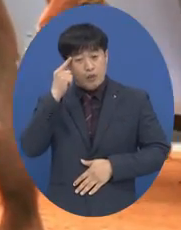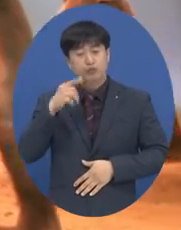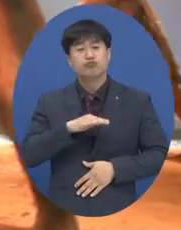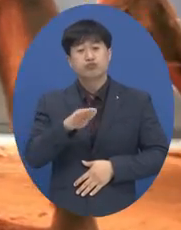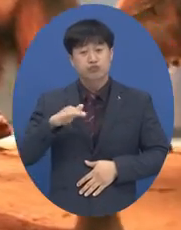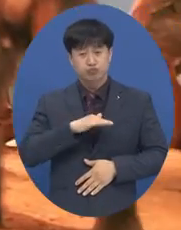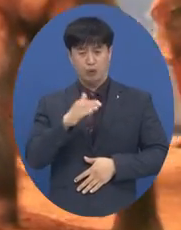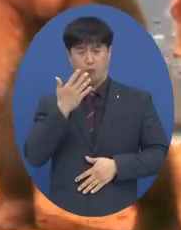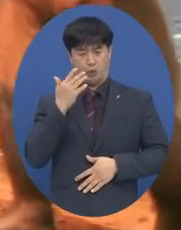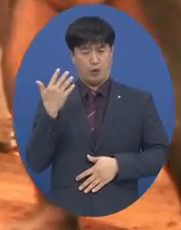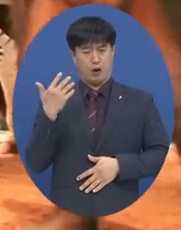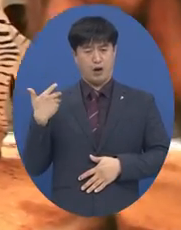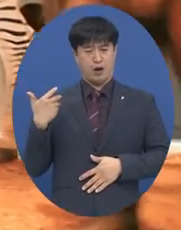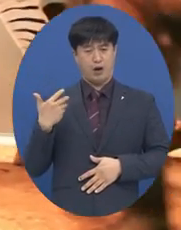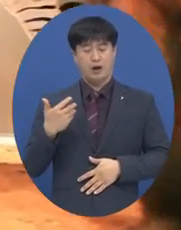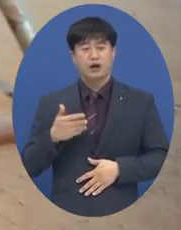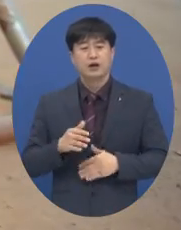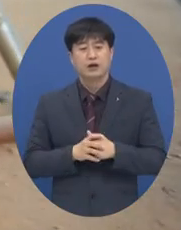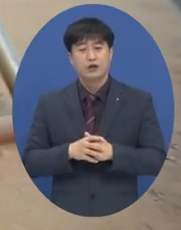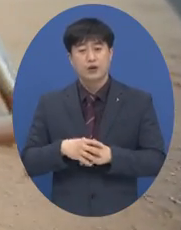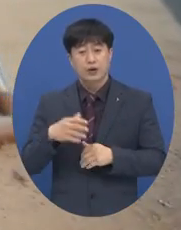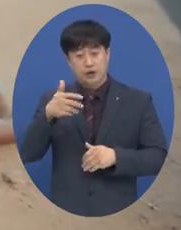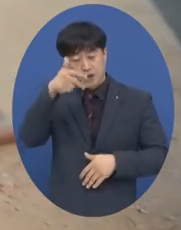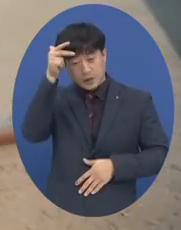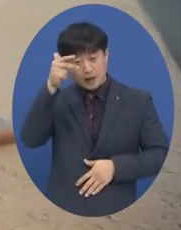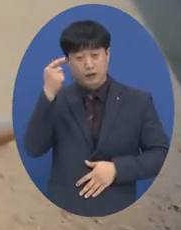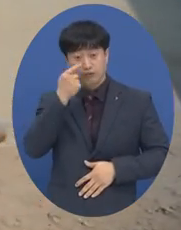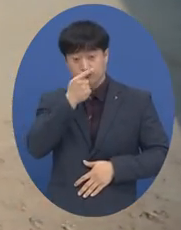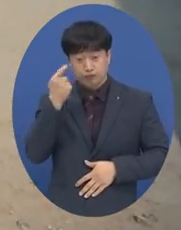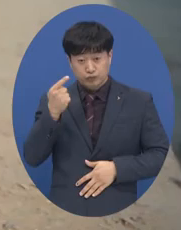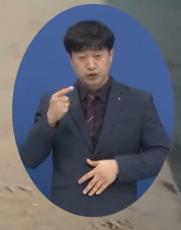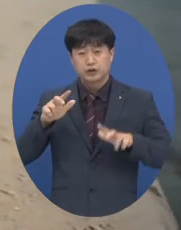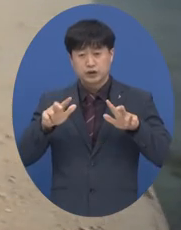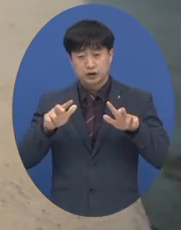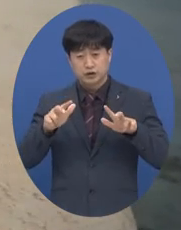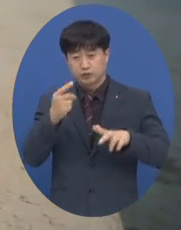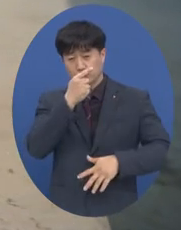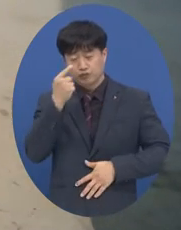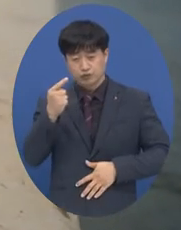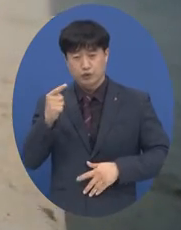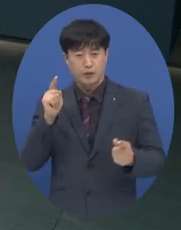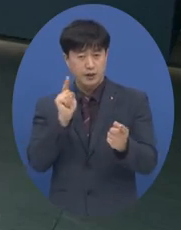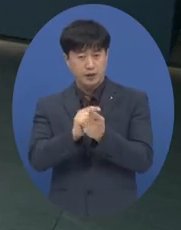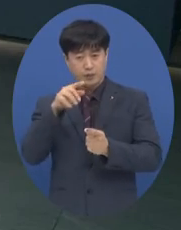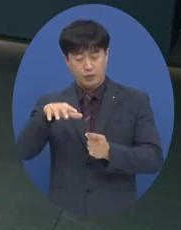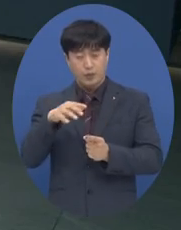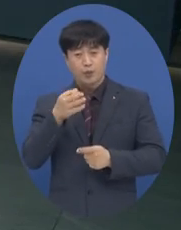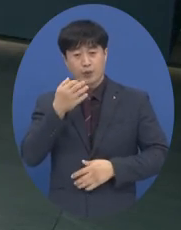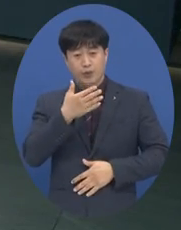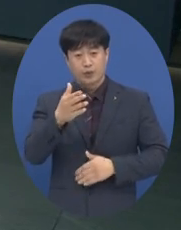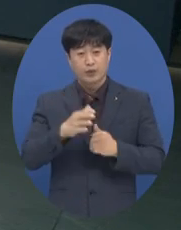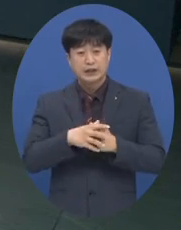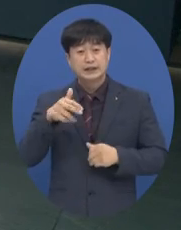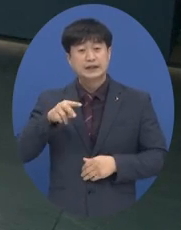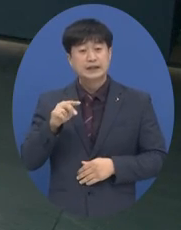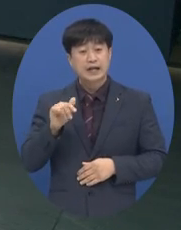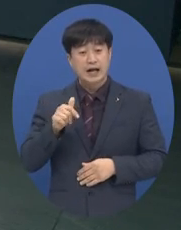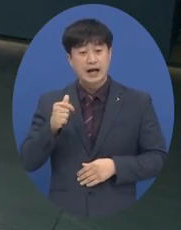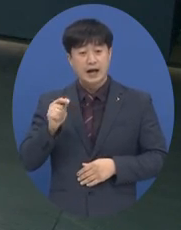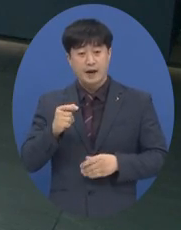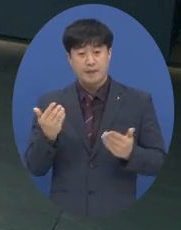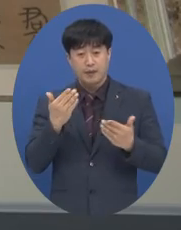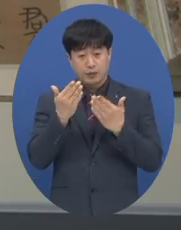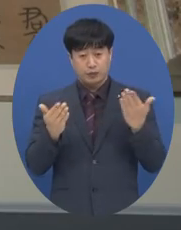우리를 모르고를 통해 고고학 관점과 동시대 현대미술 현장의 만남을 선보이고, 실학 박물관은